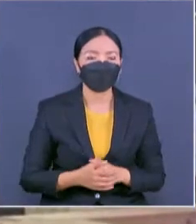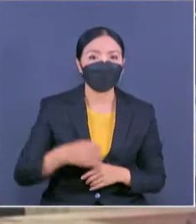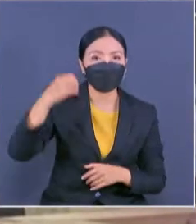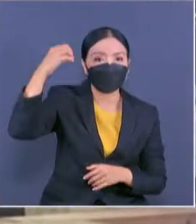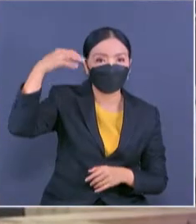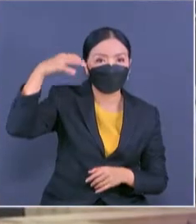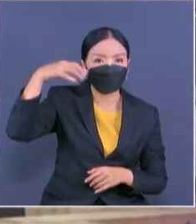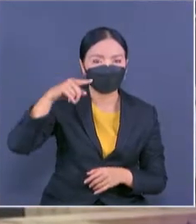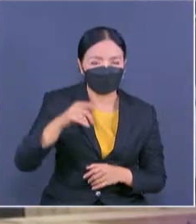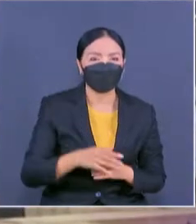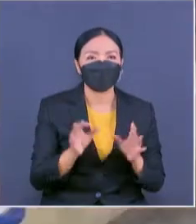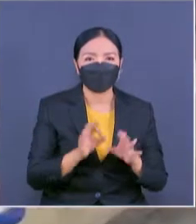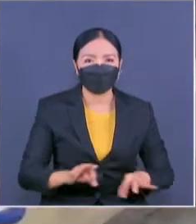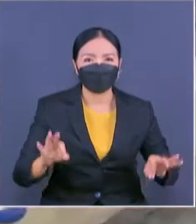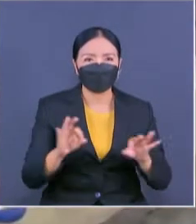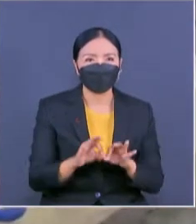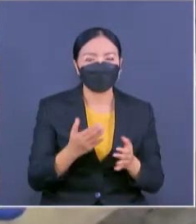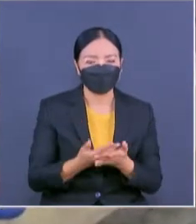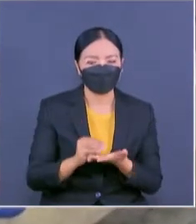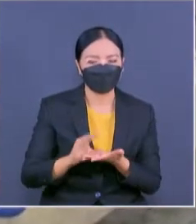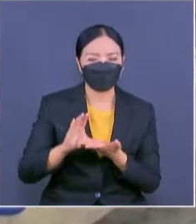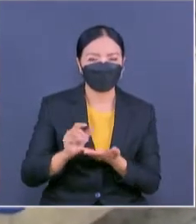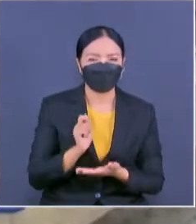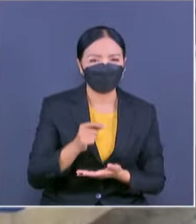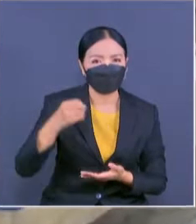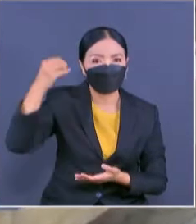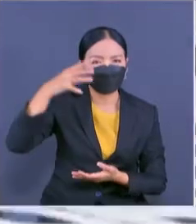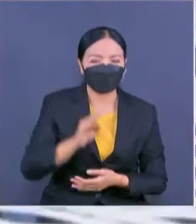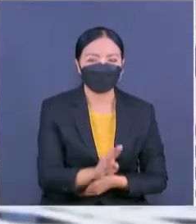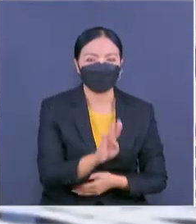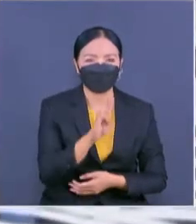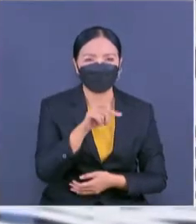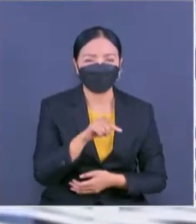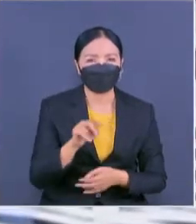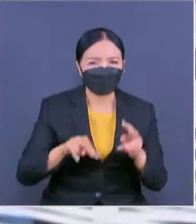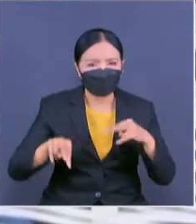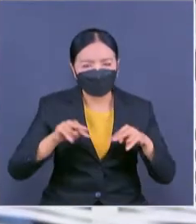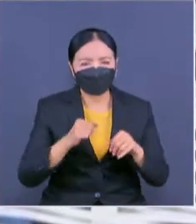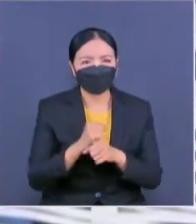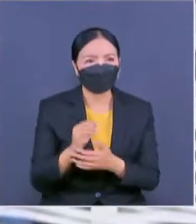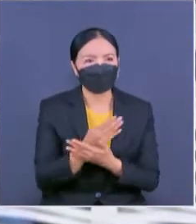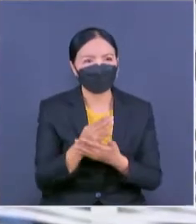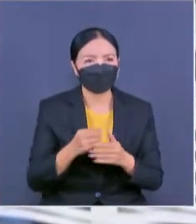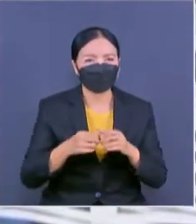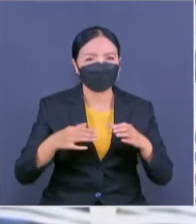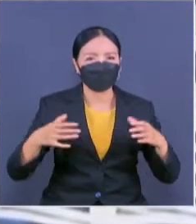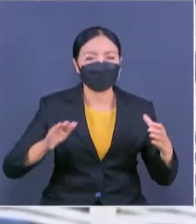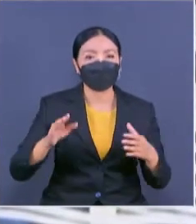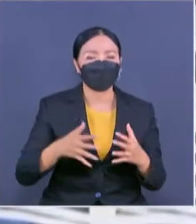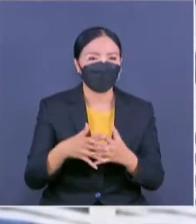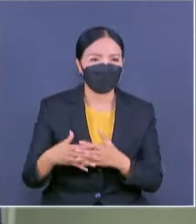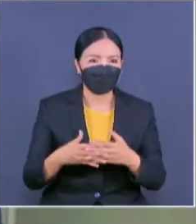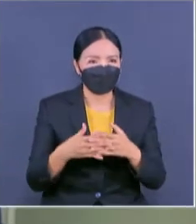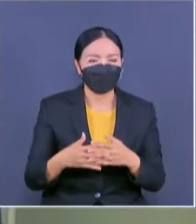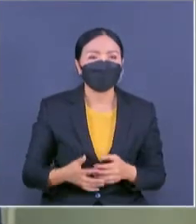ไฟฟ้าก็ยังคงเป็นปัจจัยสำคัญที่บริษัทคริปโตเคอเรนซีใช้พิจารณาในการขยายธุรกิจในสหรัฐรวมถึงที่